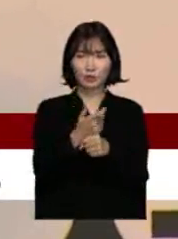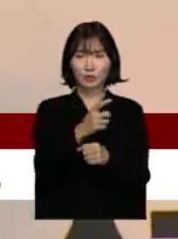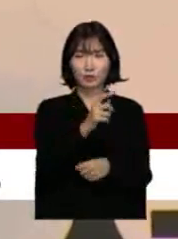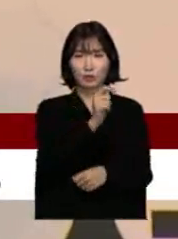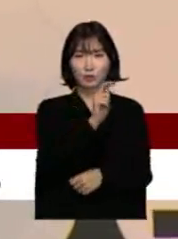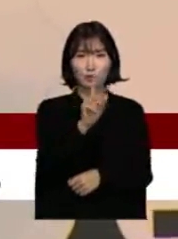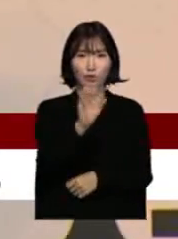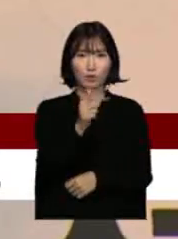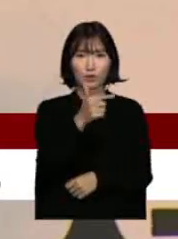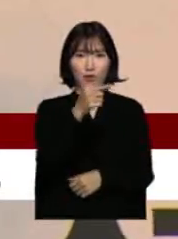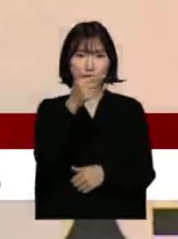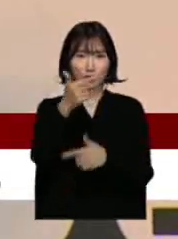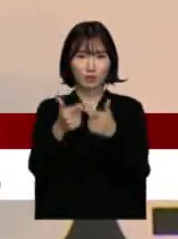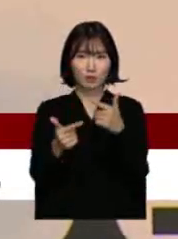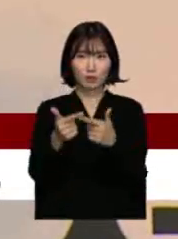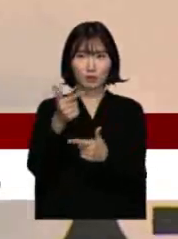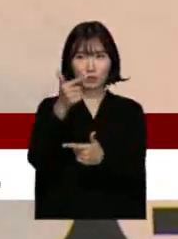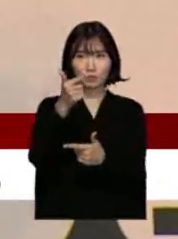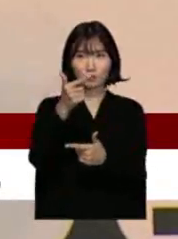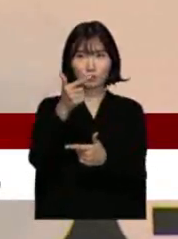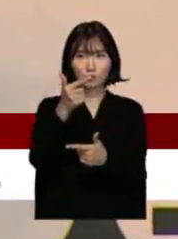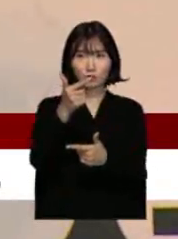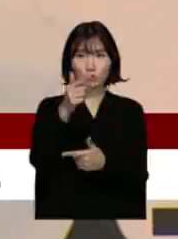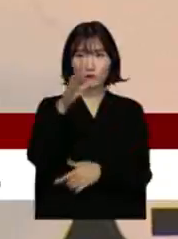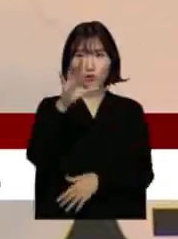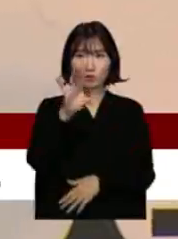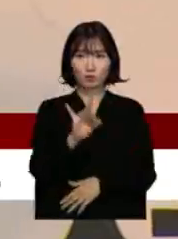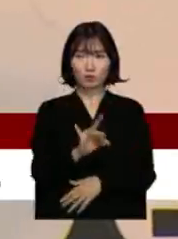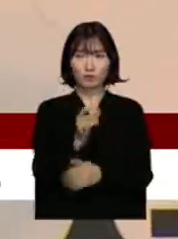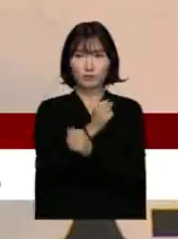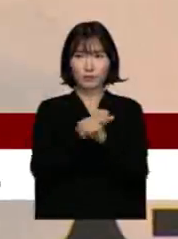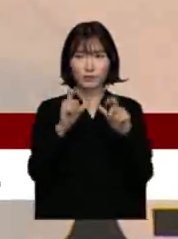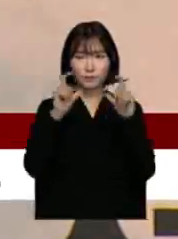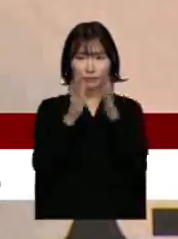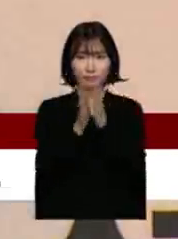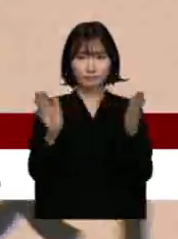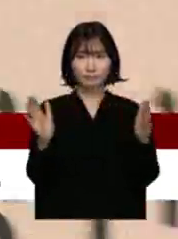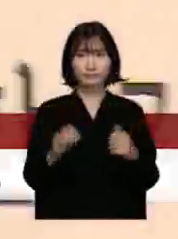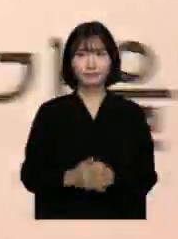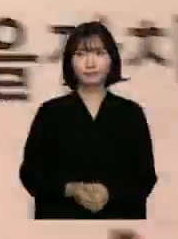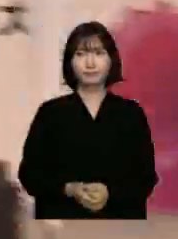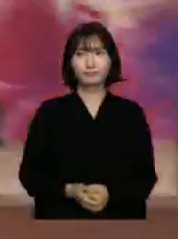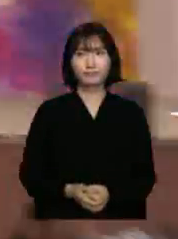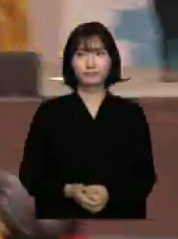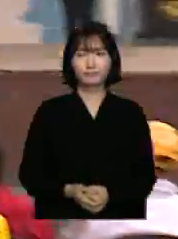2016년 광나루 어울마당 개막을 선언합니다.